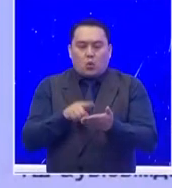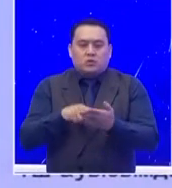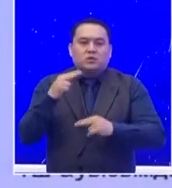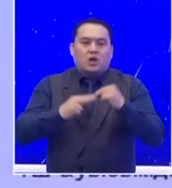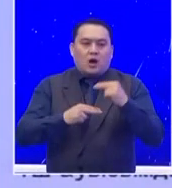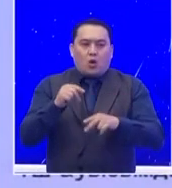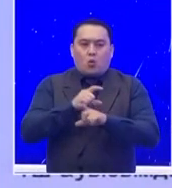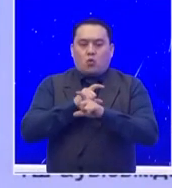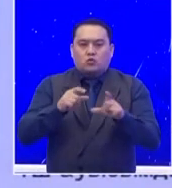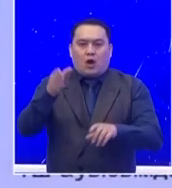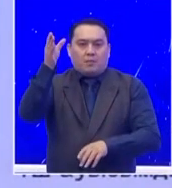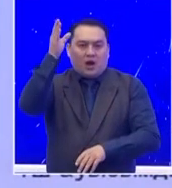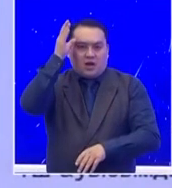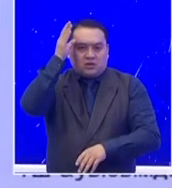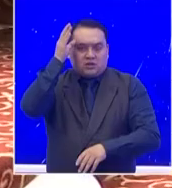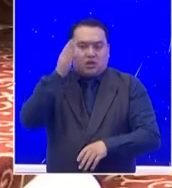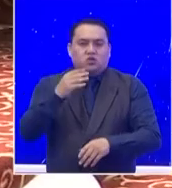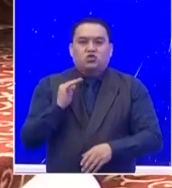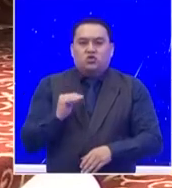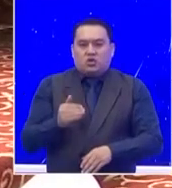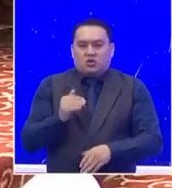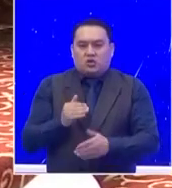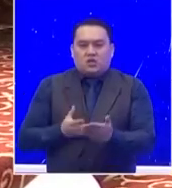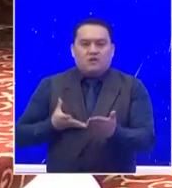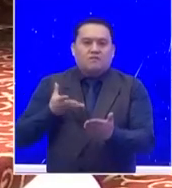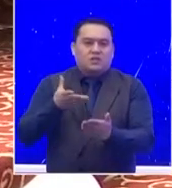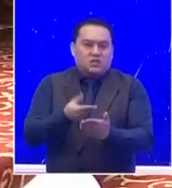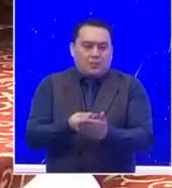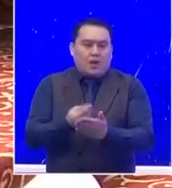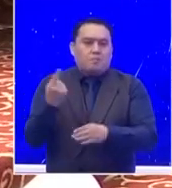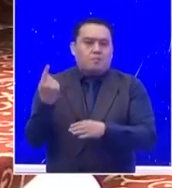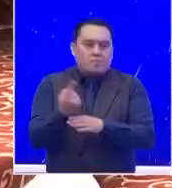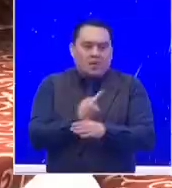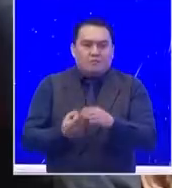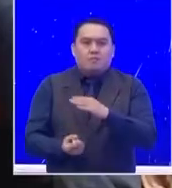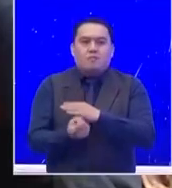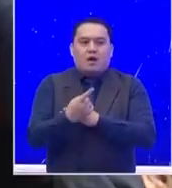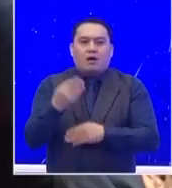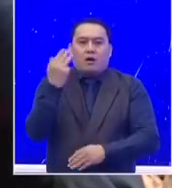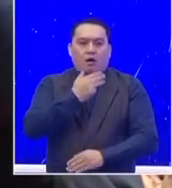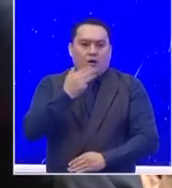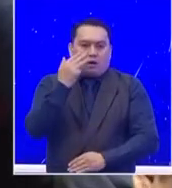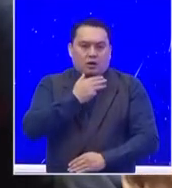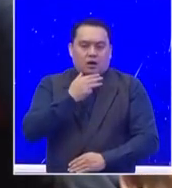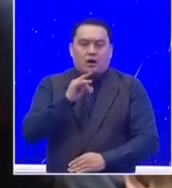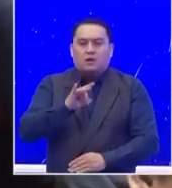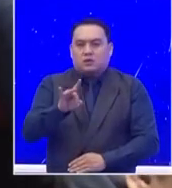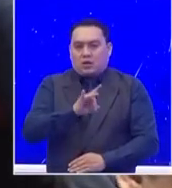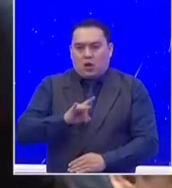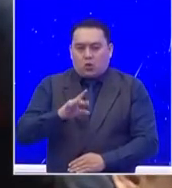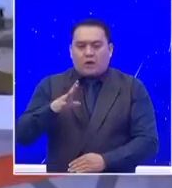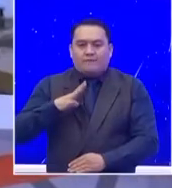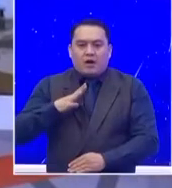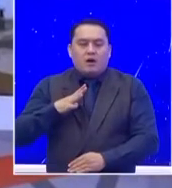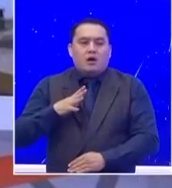строительства учреждений образования за счет частных инвестиций. Первые такие уже появились в Каратайском и Карасайском районах.